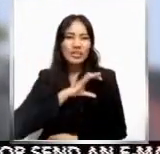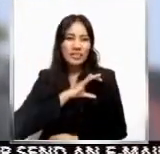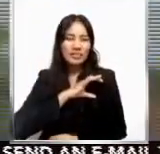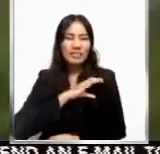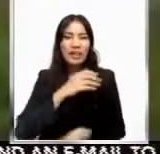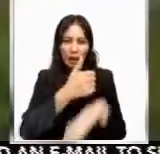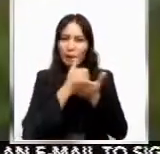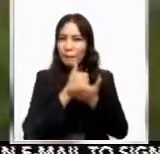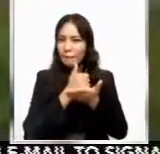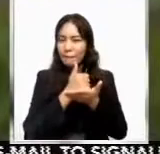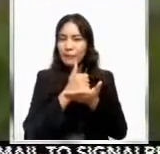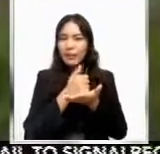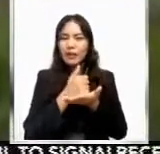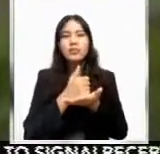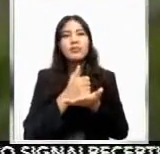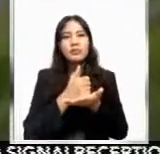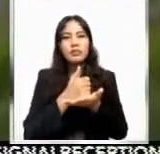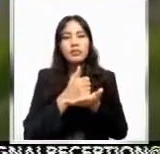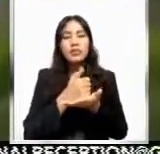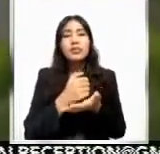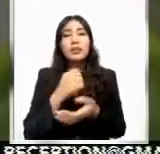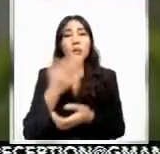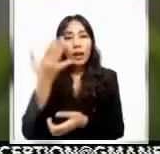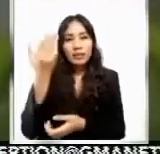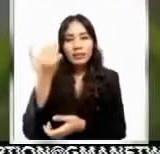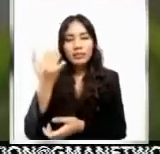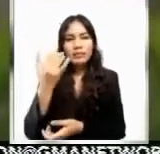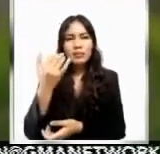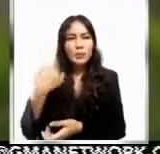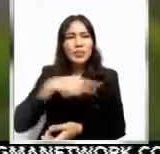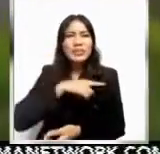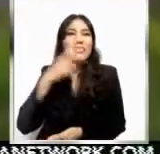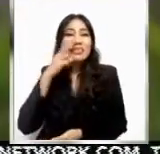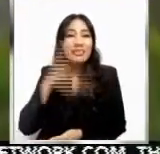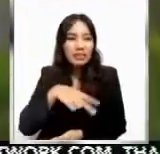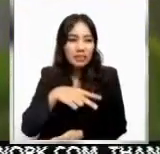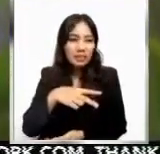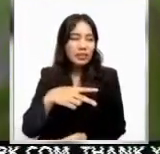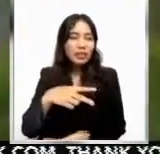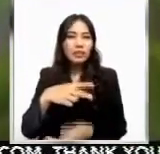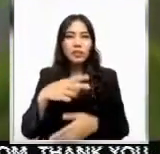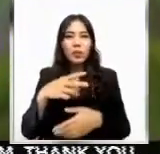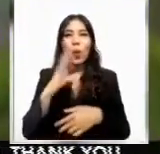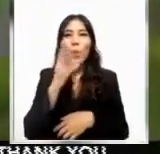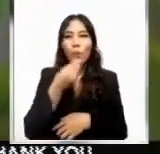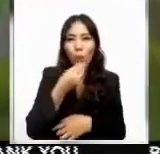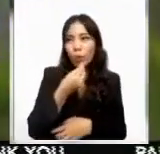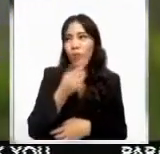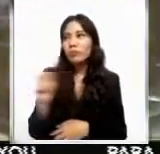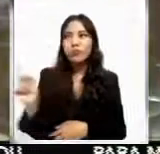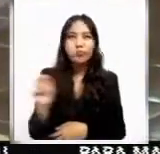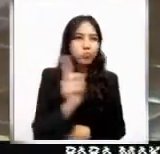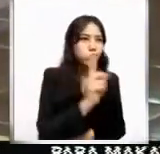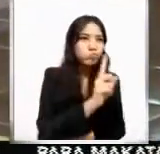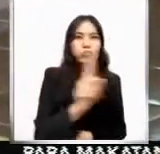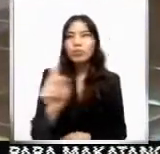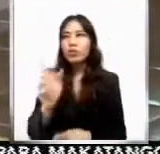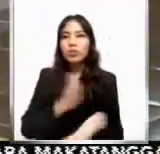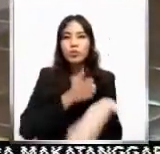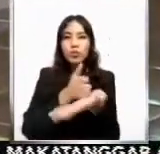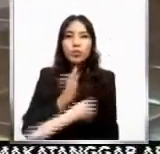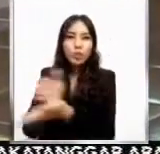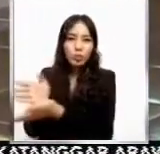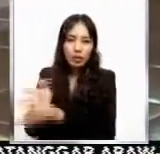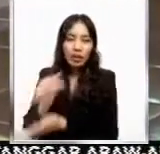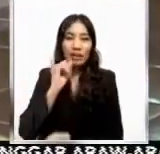makikita po natin kung sino yun ang mga nagro-room, naglalakad, pumupunta. At least po, madadocument yun. Ang pamunuan ng